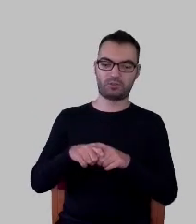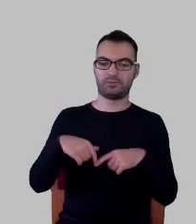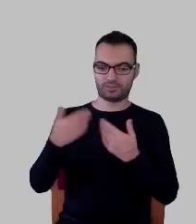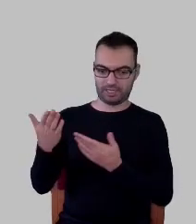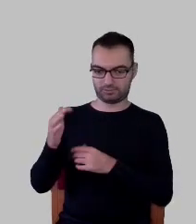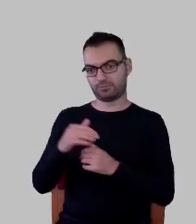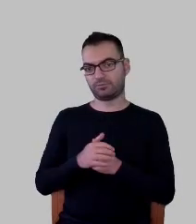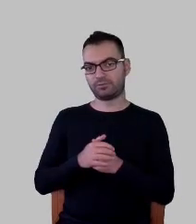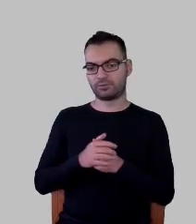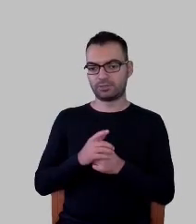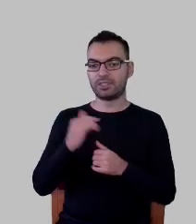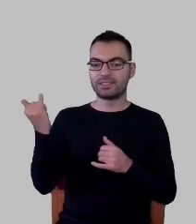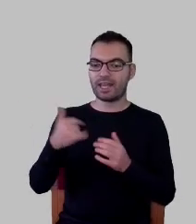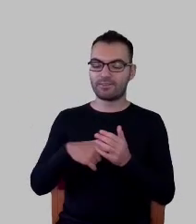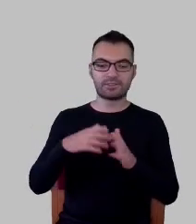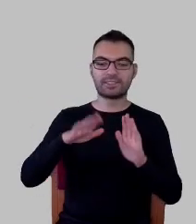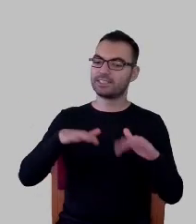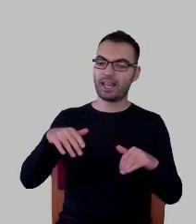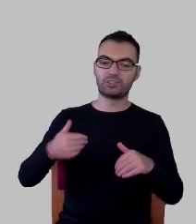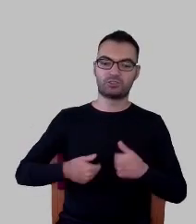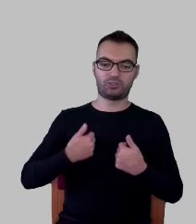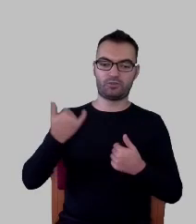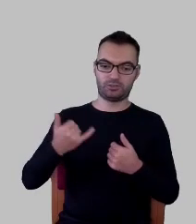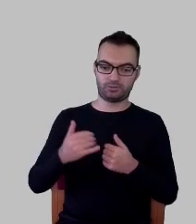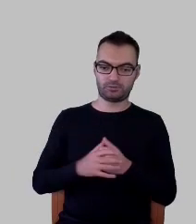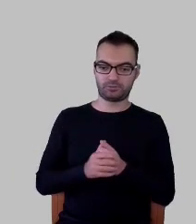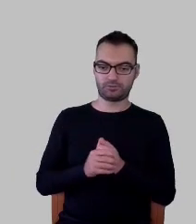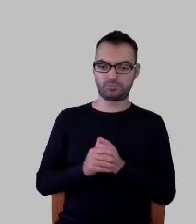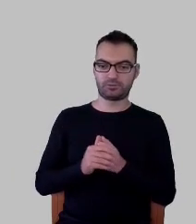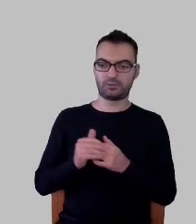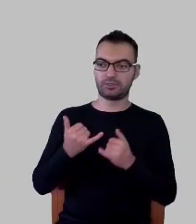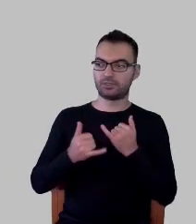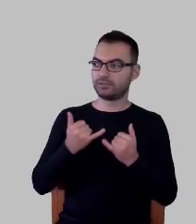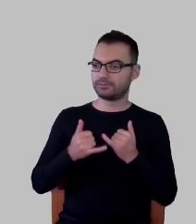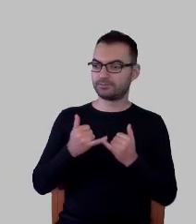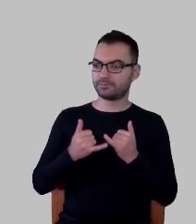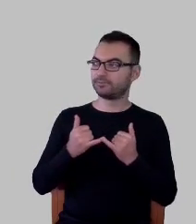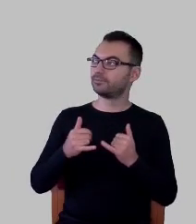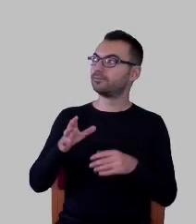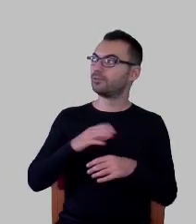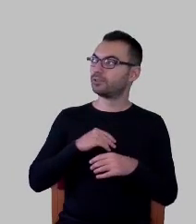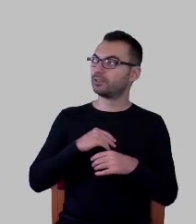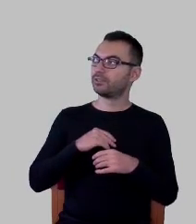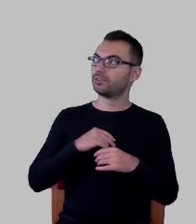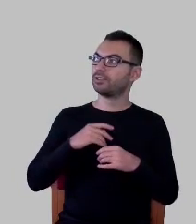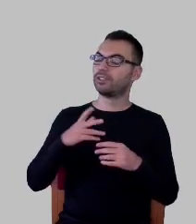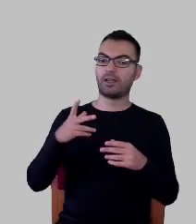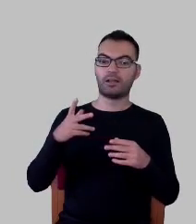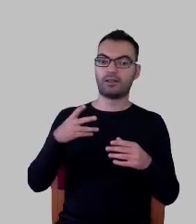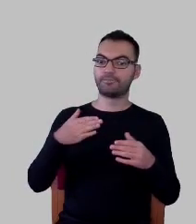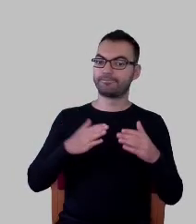One będą zawsze warunkowane stanem zdrowia dziecka. Jeżeli ten stan zdrowia się na tyle poprawi, że będzie można